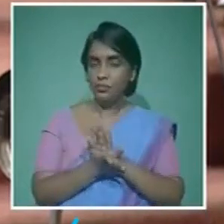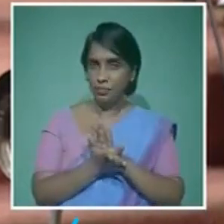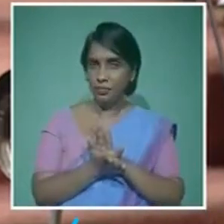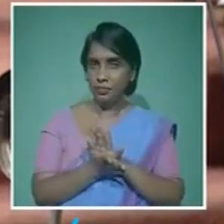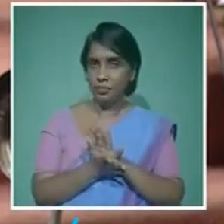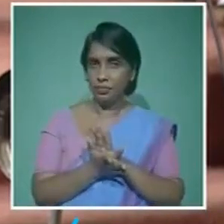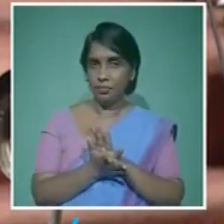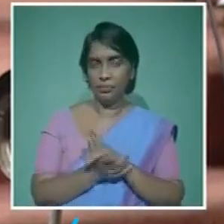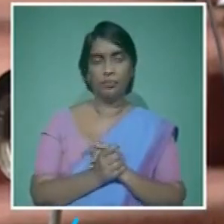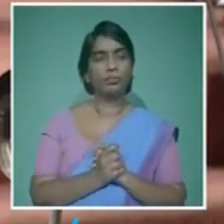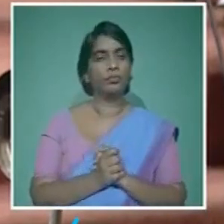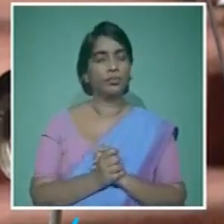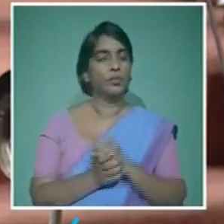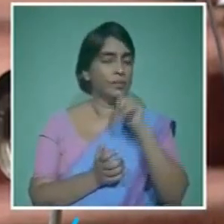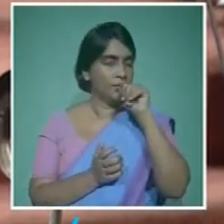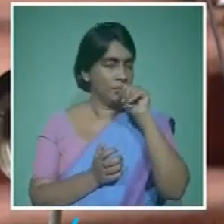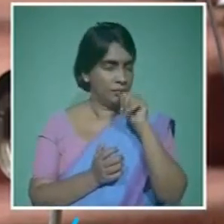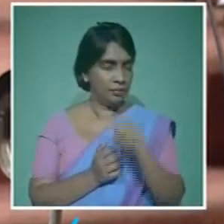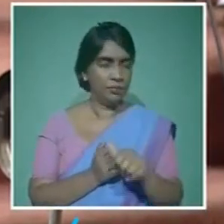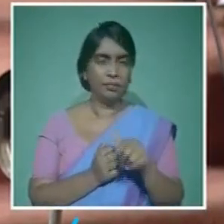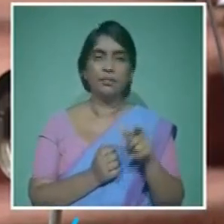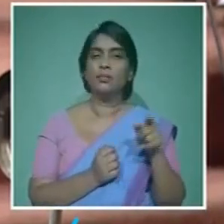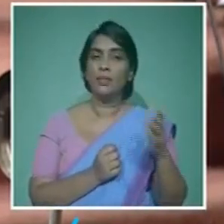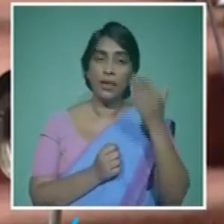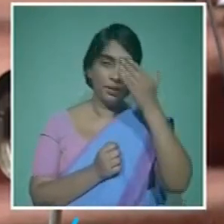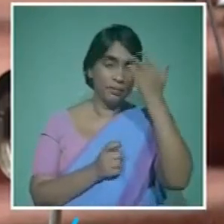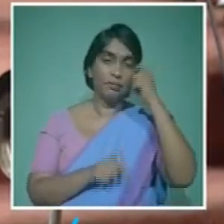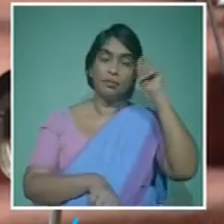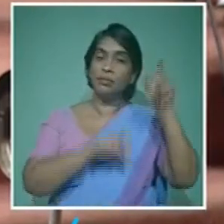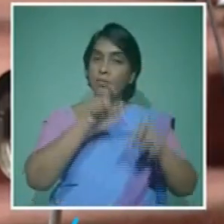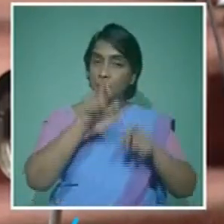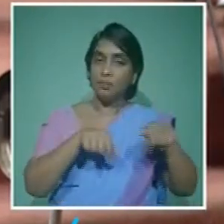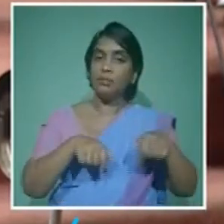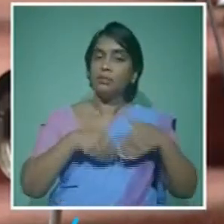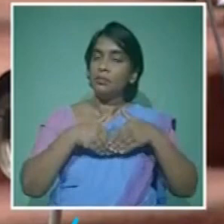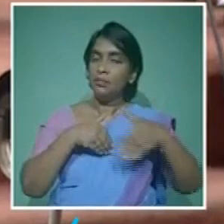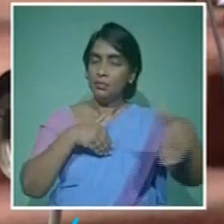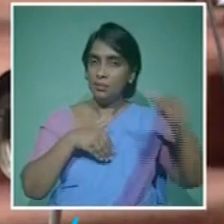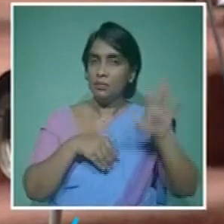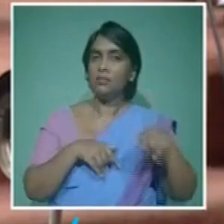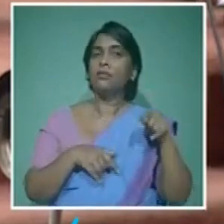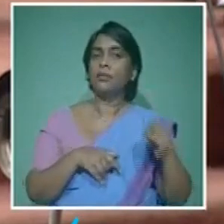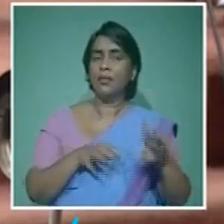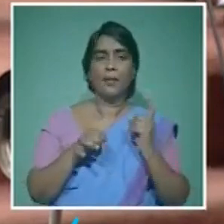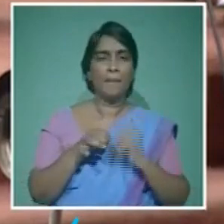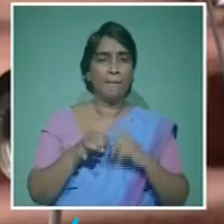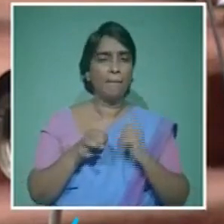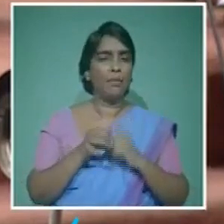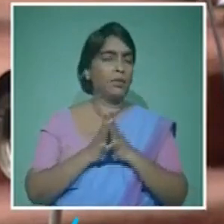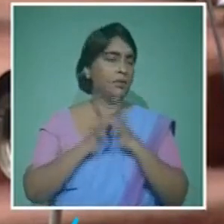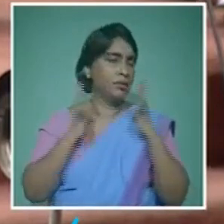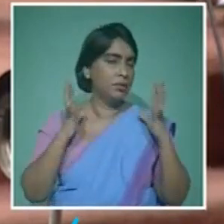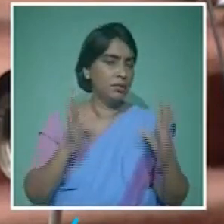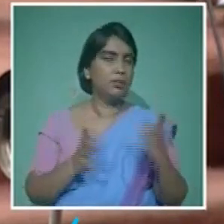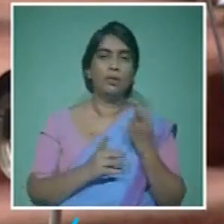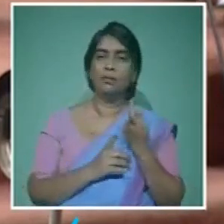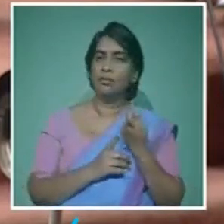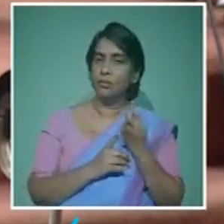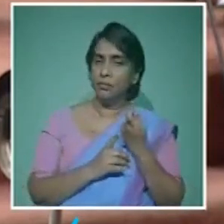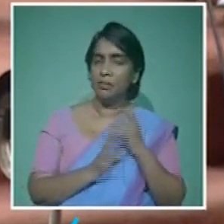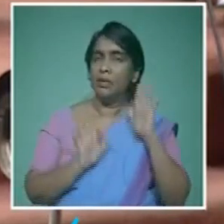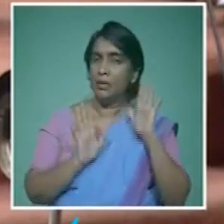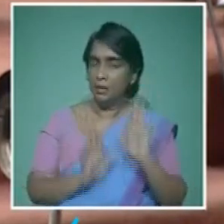இந்த முடிவு நிச்சயமாக தமிழர்களை இன்றும் கூட இவ்வளவு பிரச்சனைகள் இந்த நாட்டிலே பொருளாதார பிரச்சனைகள் இருந்து